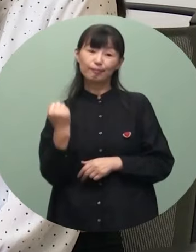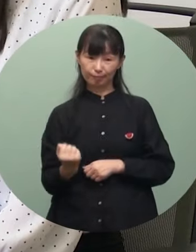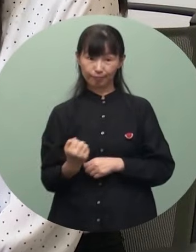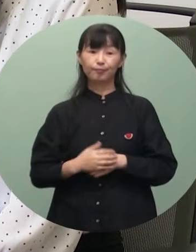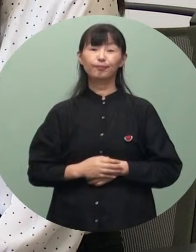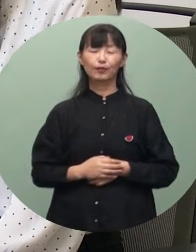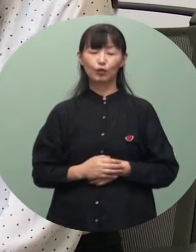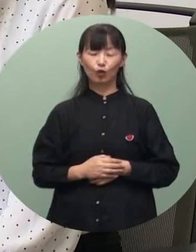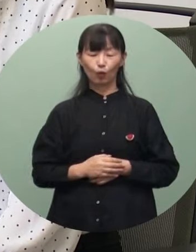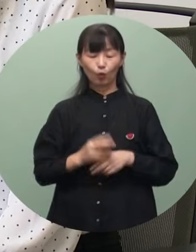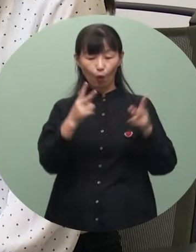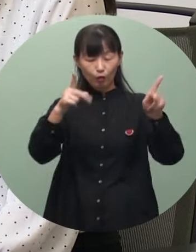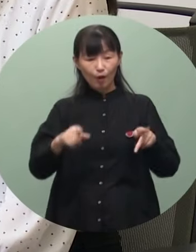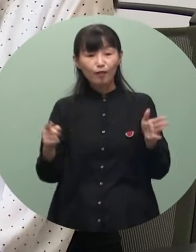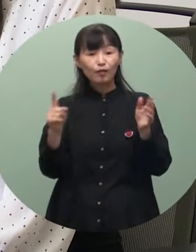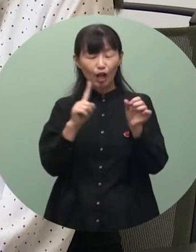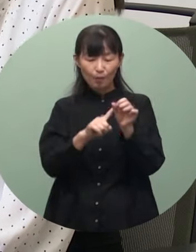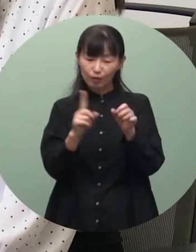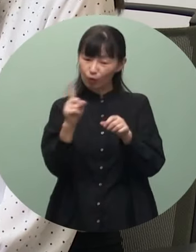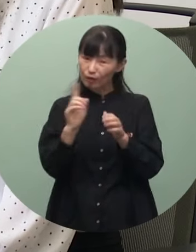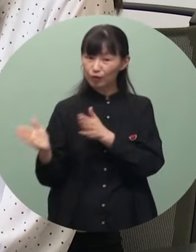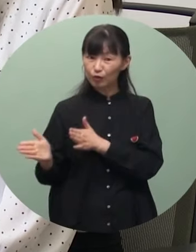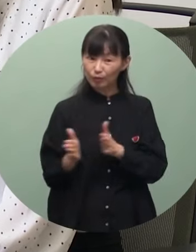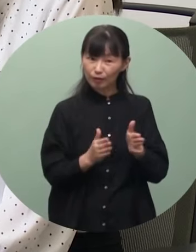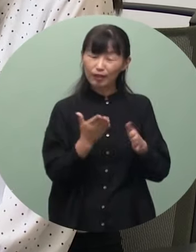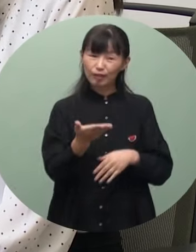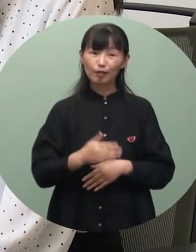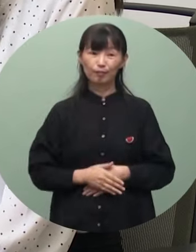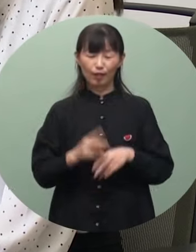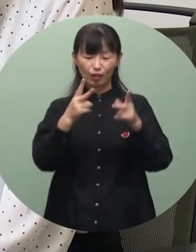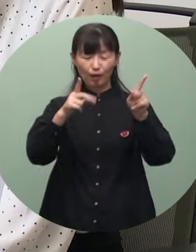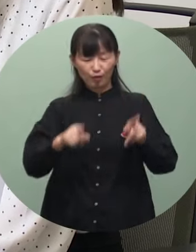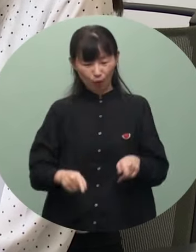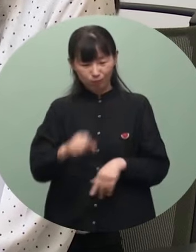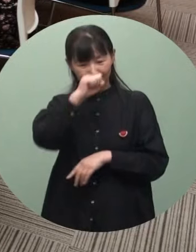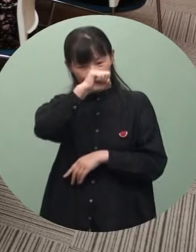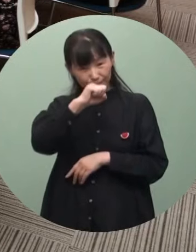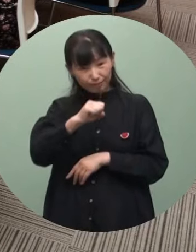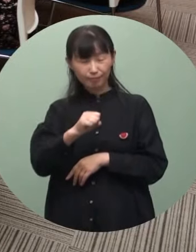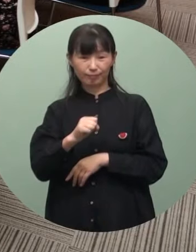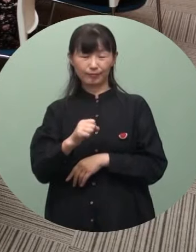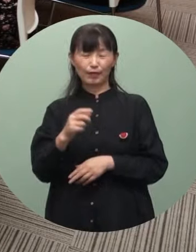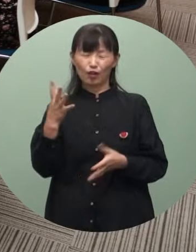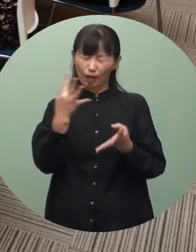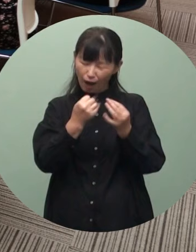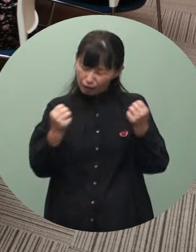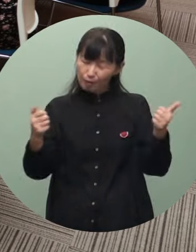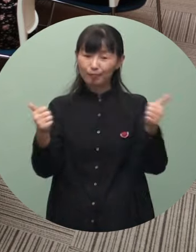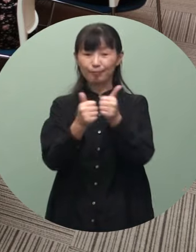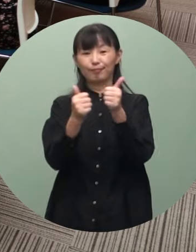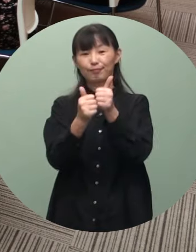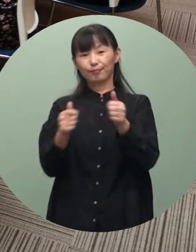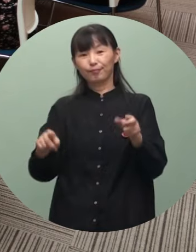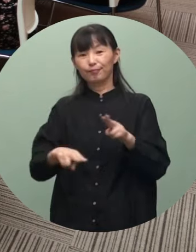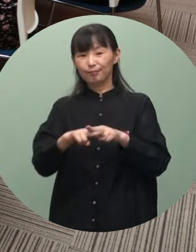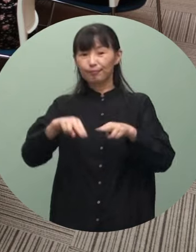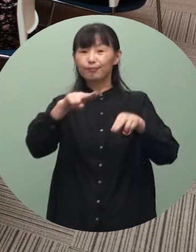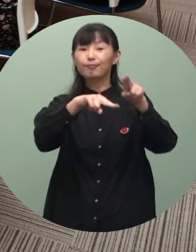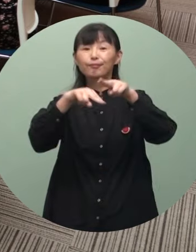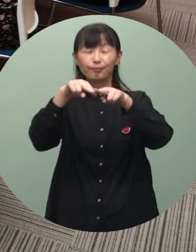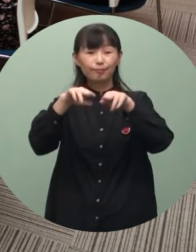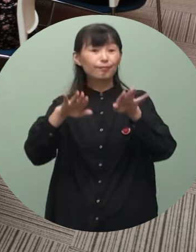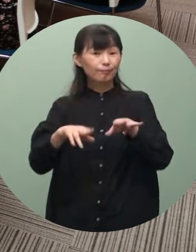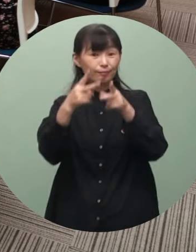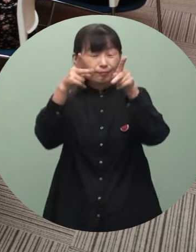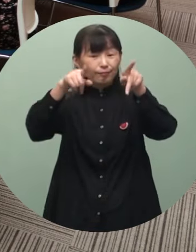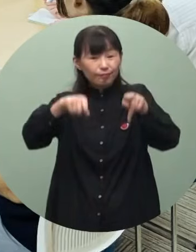ベントのためにどんな準備をされてきましたか。 そうですね、イベントをもっといいものにしようと私たちは何回も会議を行ってきました。今回のイ